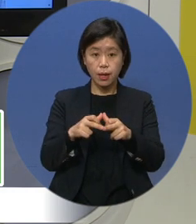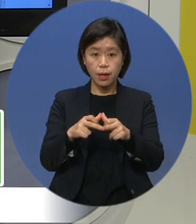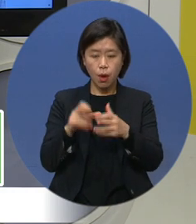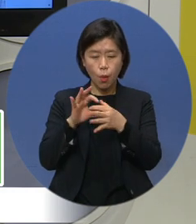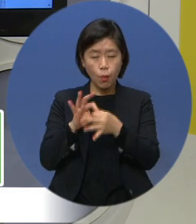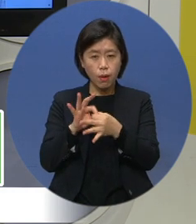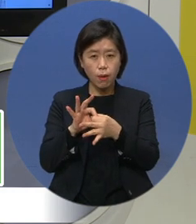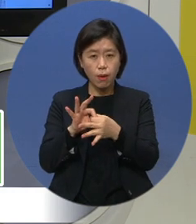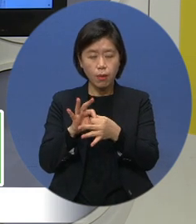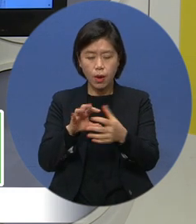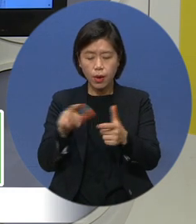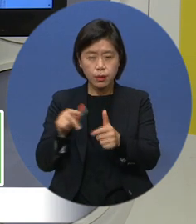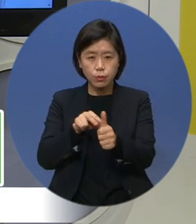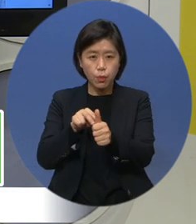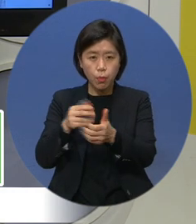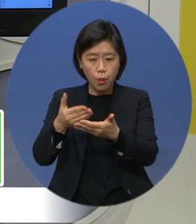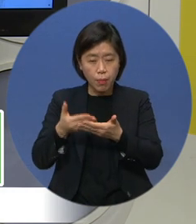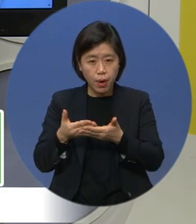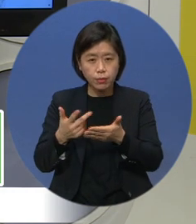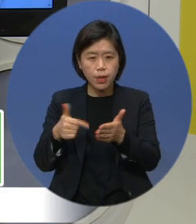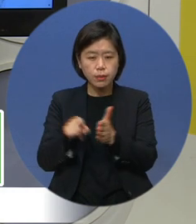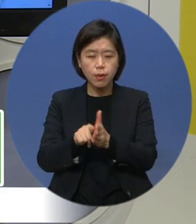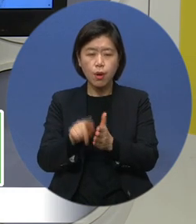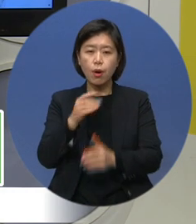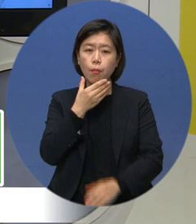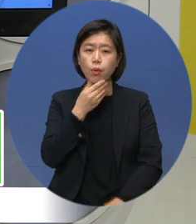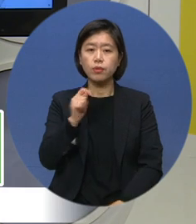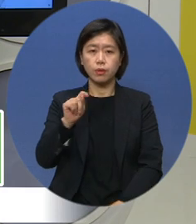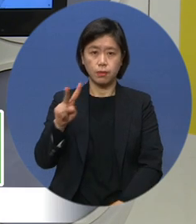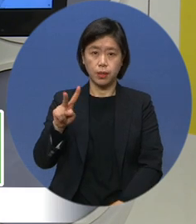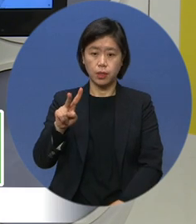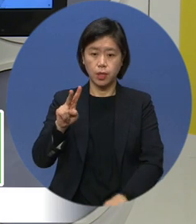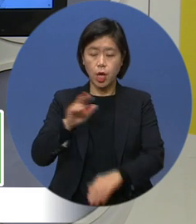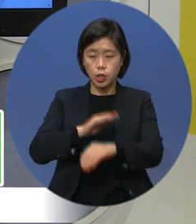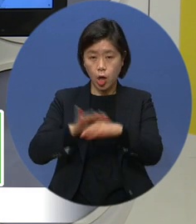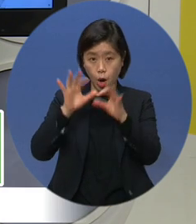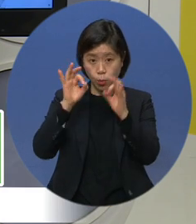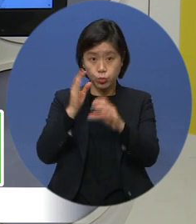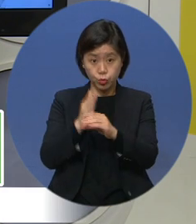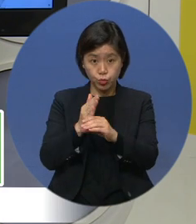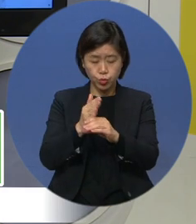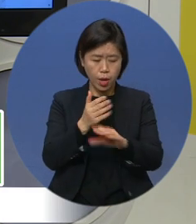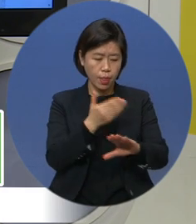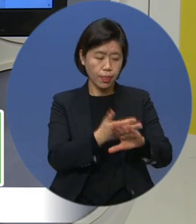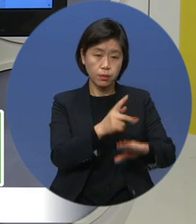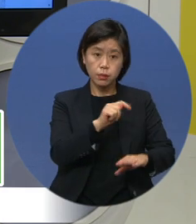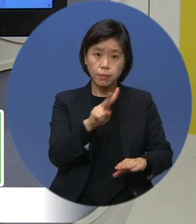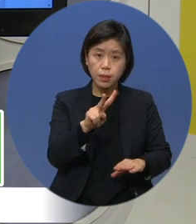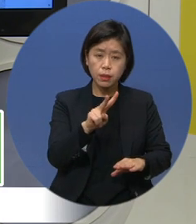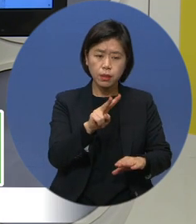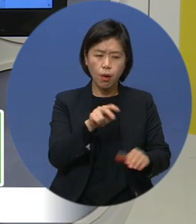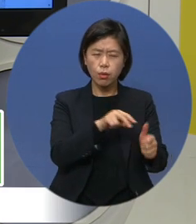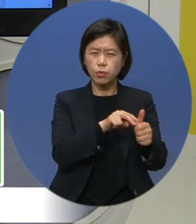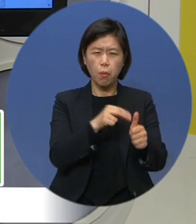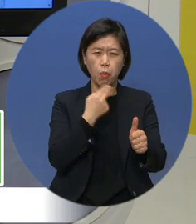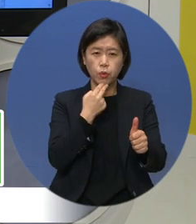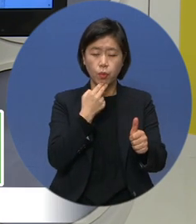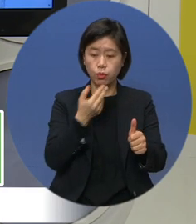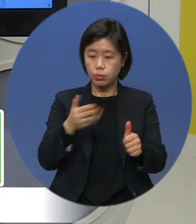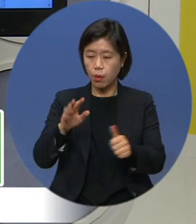다른 방송에서는 다루지 않는 장애인이나 복지관련 전문적인 정보들이 들어 있기 때문 이라고